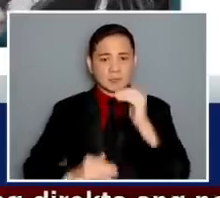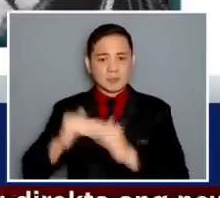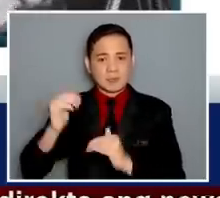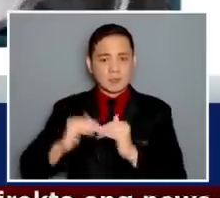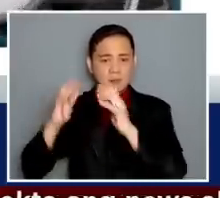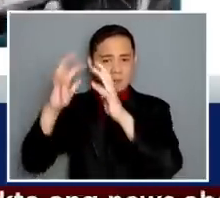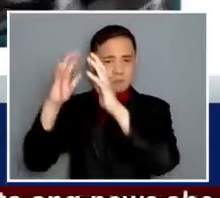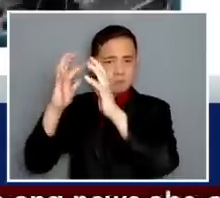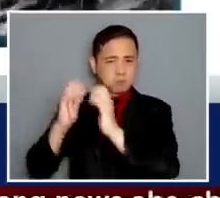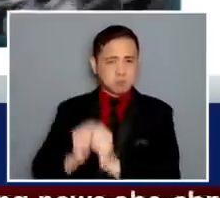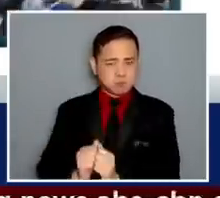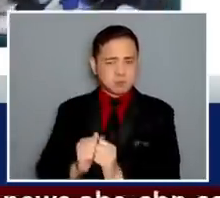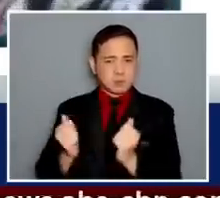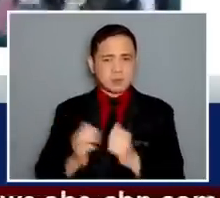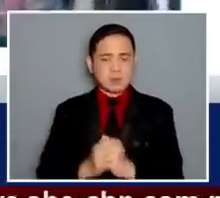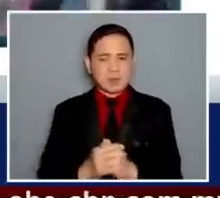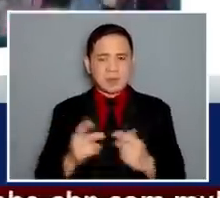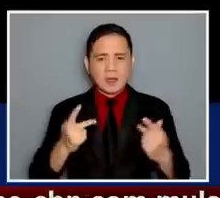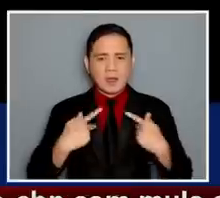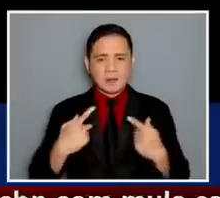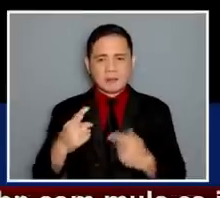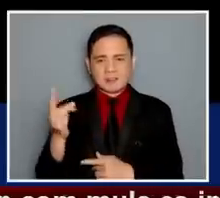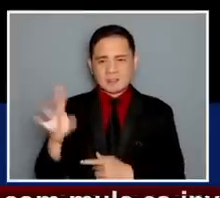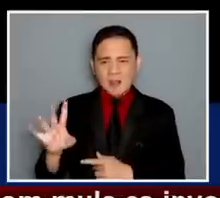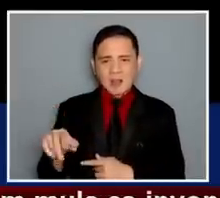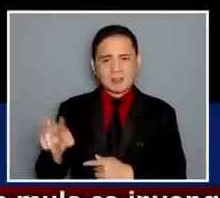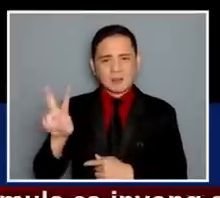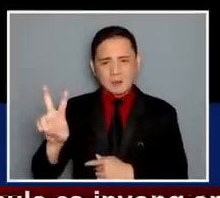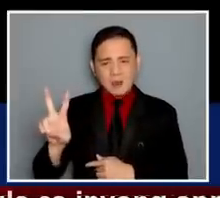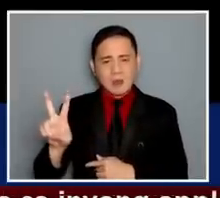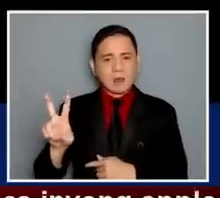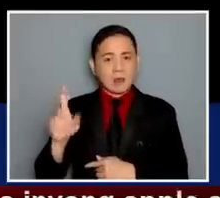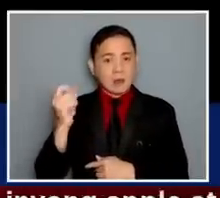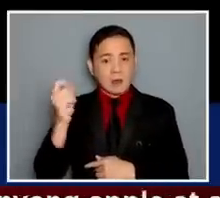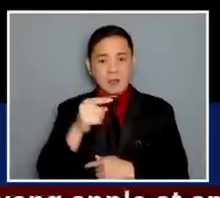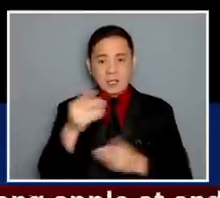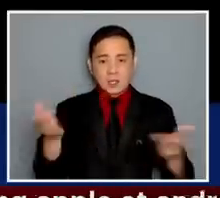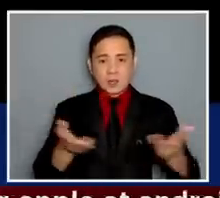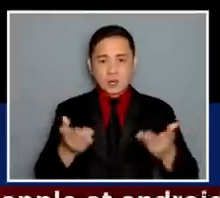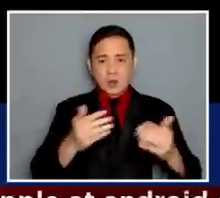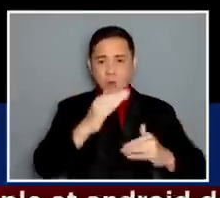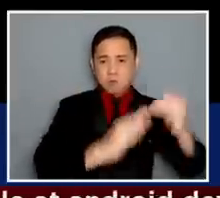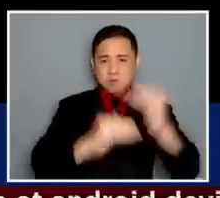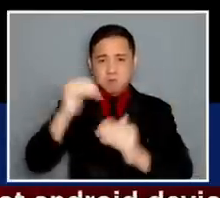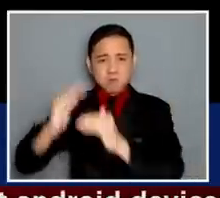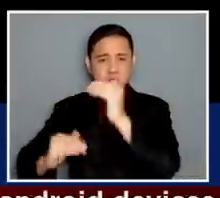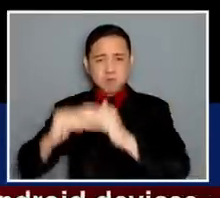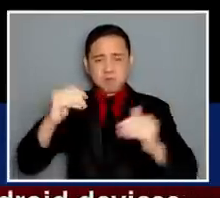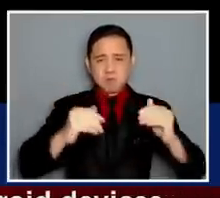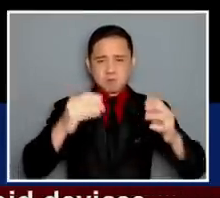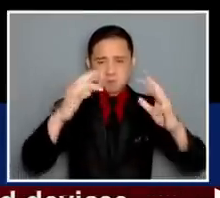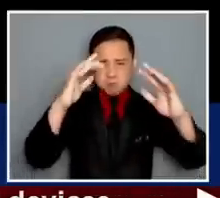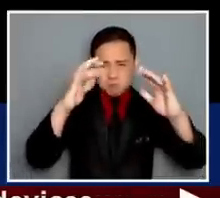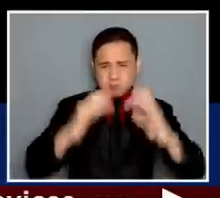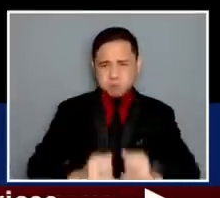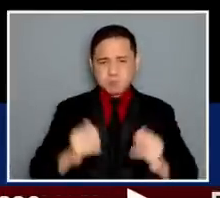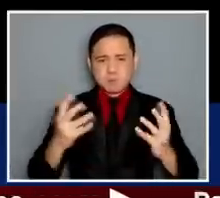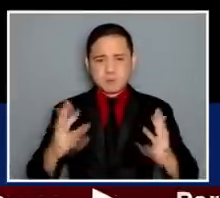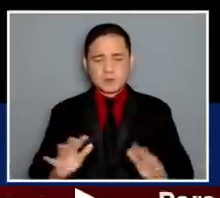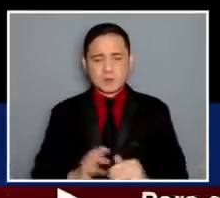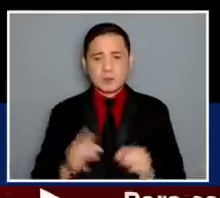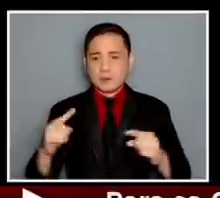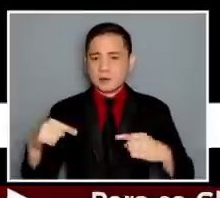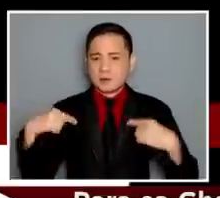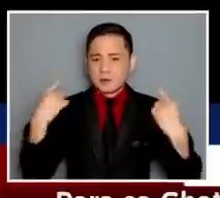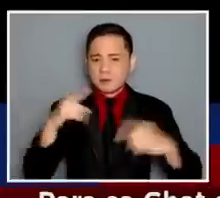Dito, multiple buildings tabi-tabi. Higit 1 linggo matapos ang lindol, hindi pa rin nakikita ang Pinay at 3 anak